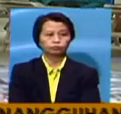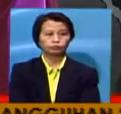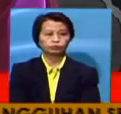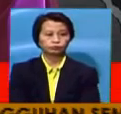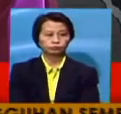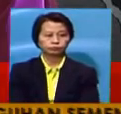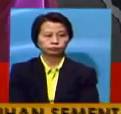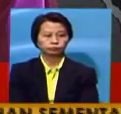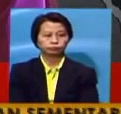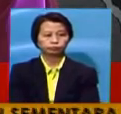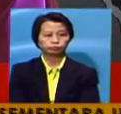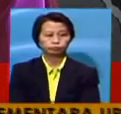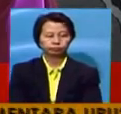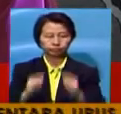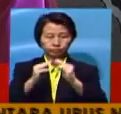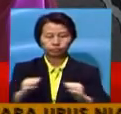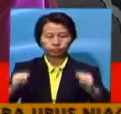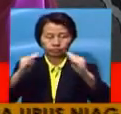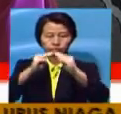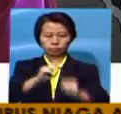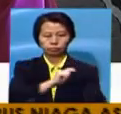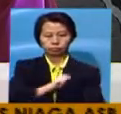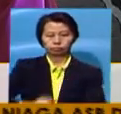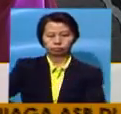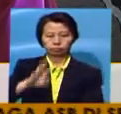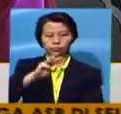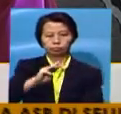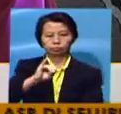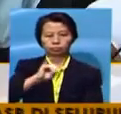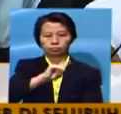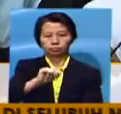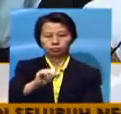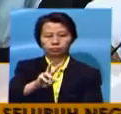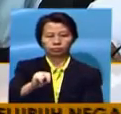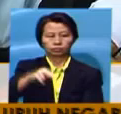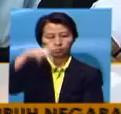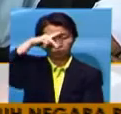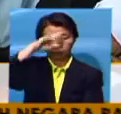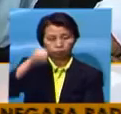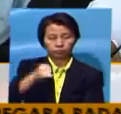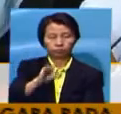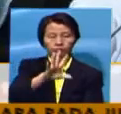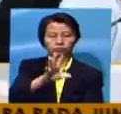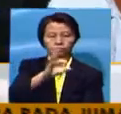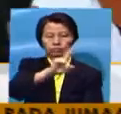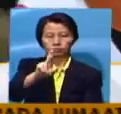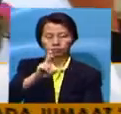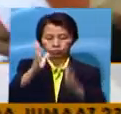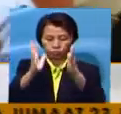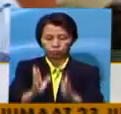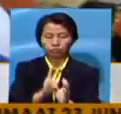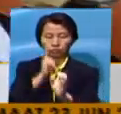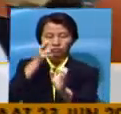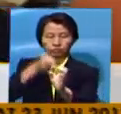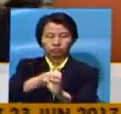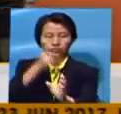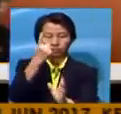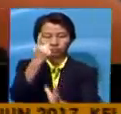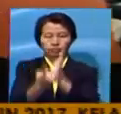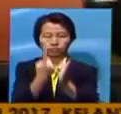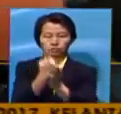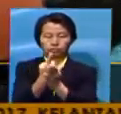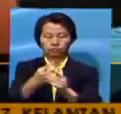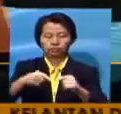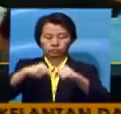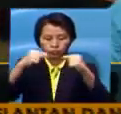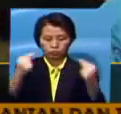Umah di masjid tuanku Mizan Zainal Abidin Putrajaya lebih 5000 umat Islam menyertai program sat jam Malaysia Quran